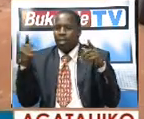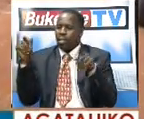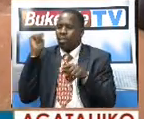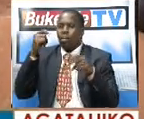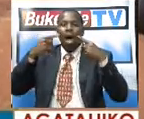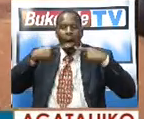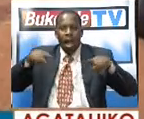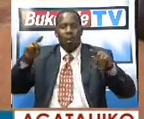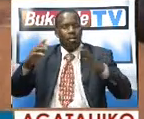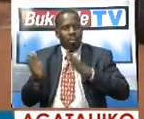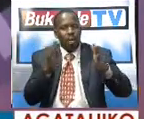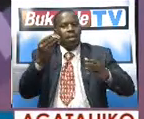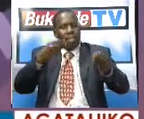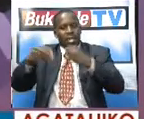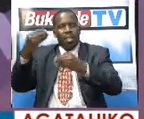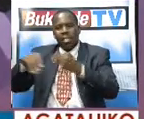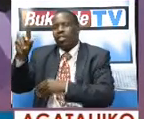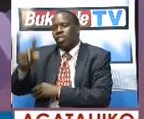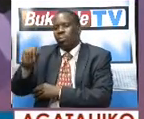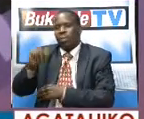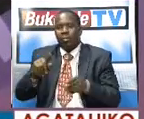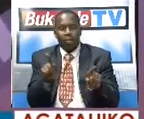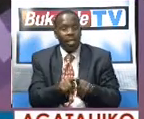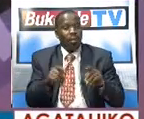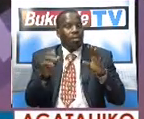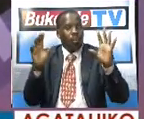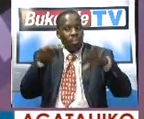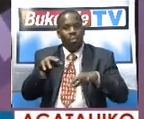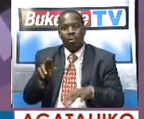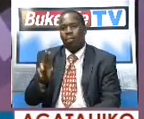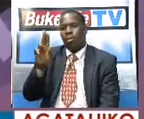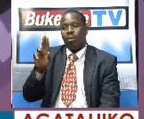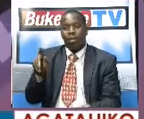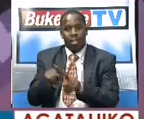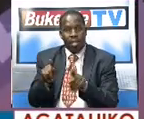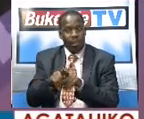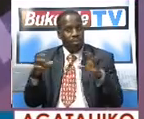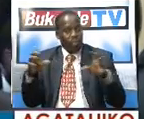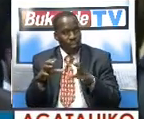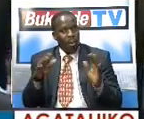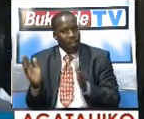zigenda kutundibwa ku nnyondo. Ekimu ku bibiina ebyesowoddeyo kye kyawakula ennume bannyini kyo kye